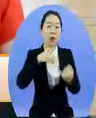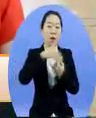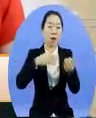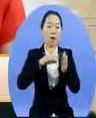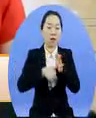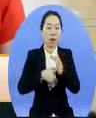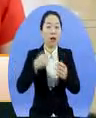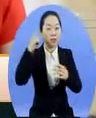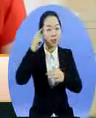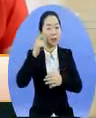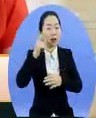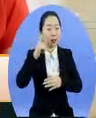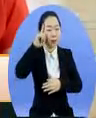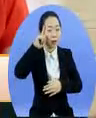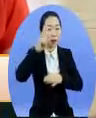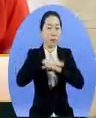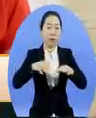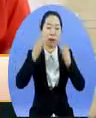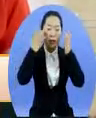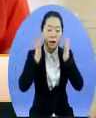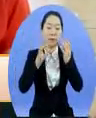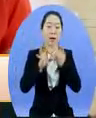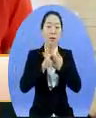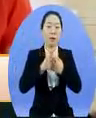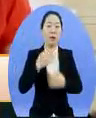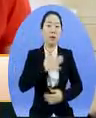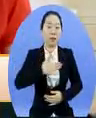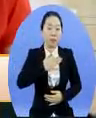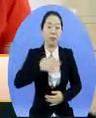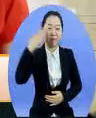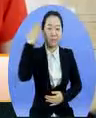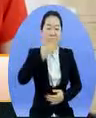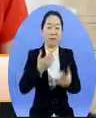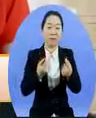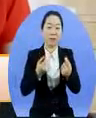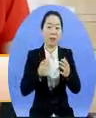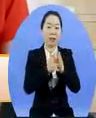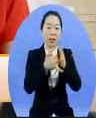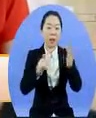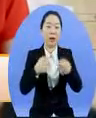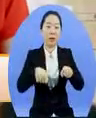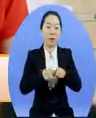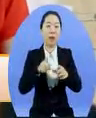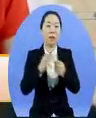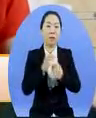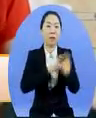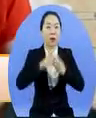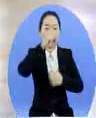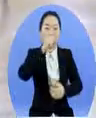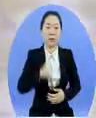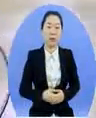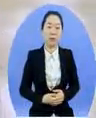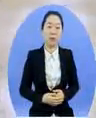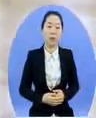스트레스도 좀 풀고 흘리고 땀 흘리고 그러면 개운하고 좋아요. 식구들끼리 같이 하는 거기 때문에 가족끼리 함께하는 거기 때문에 좋은 것